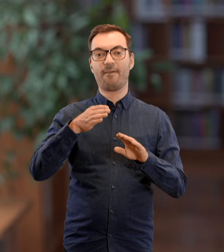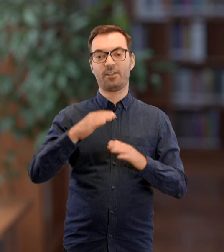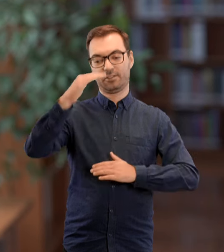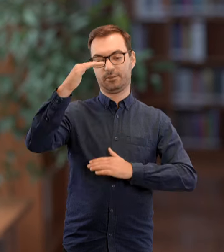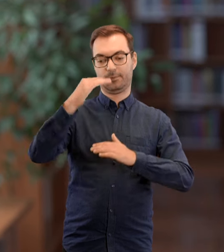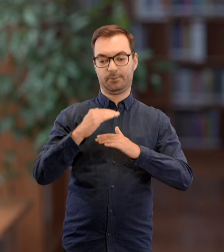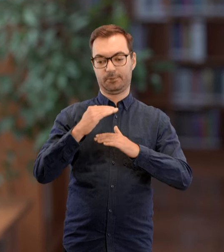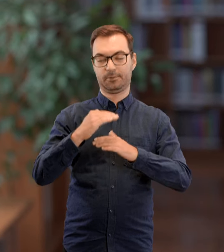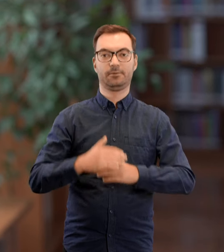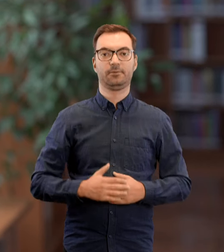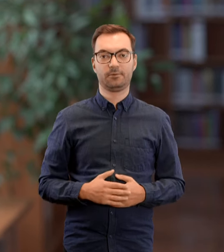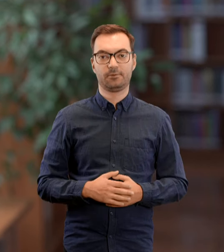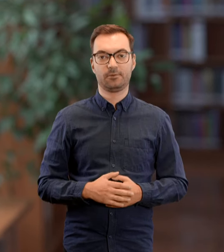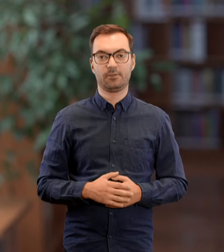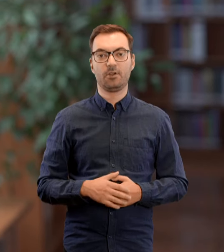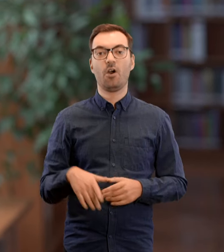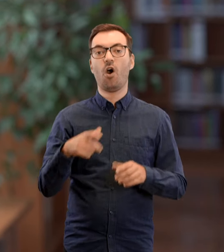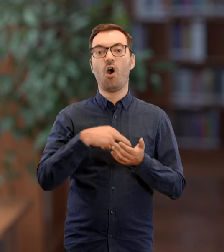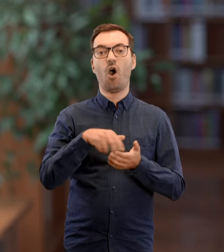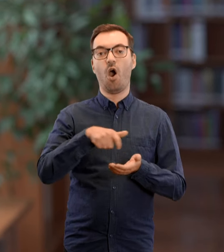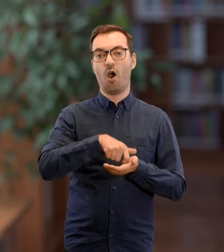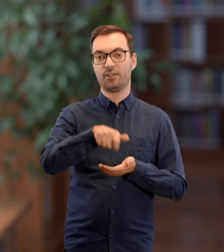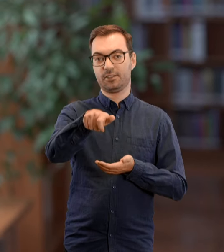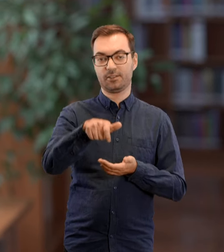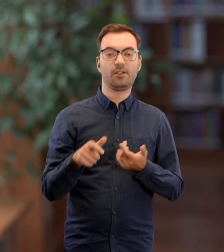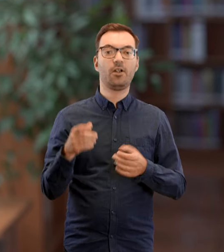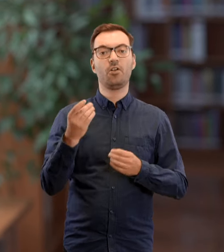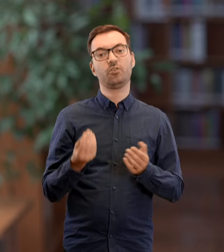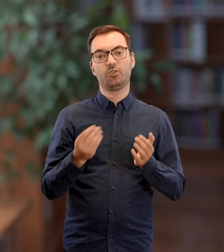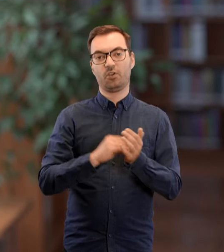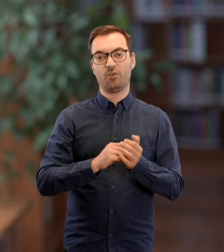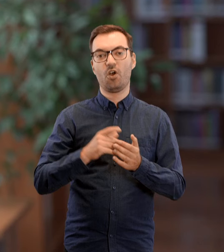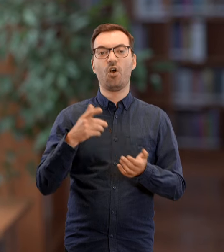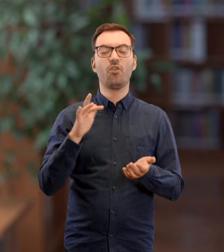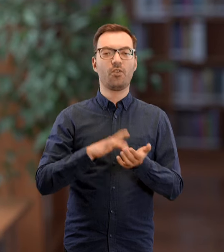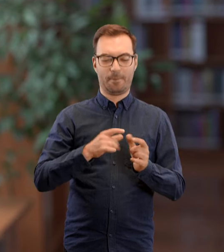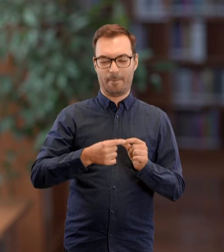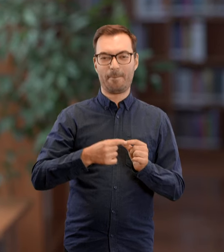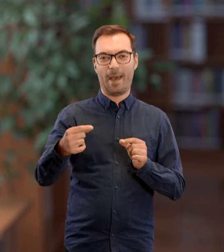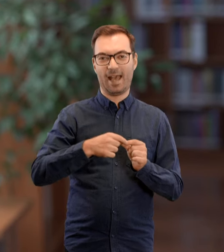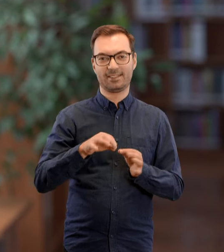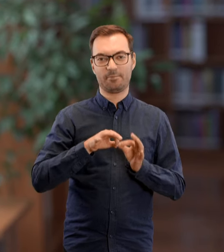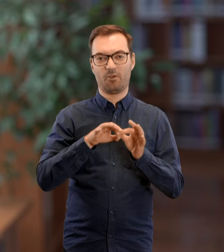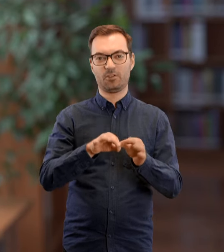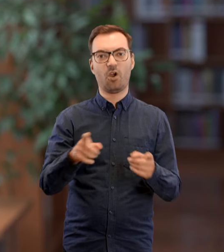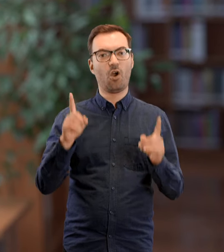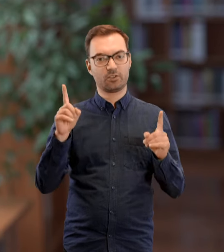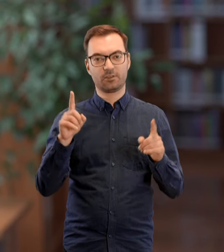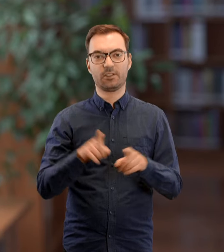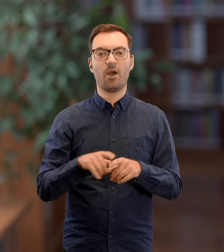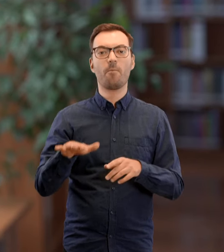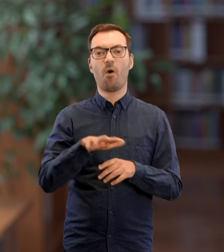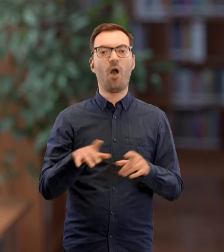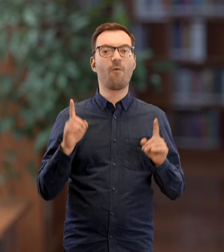obniżone. W ciągu chodnika wzdłuż budowanego budynku planuje się wykonać ścieżkę dotykową w postaci pasów prowadzących, pasów ostrzegawczych i pól